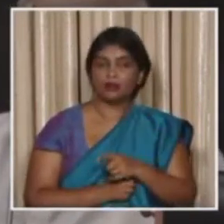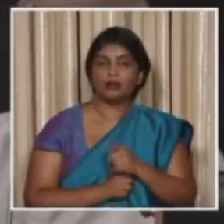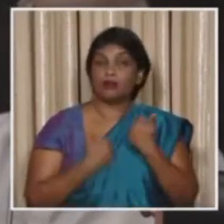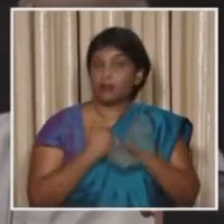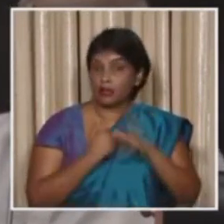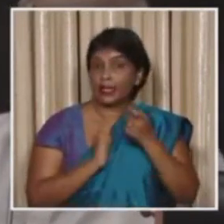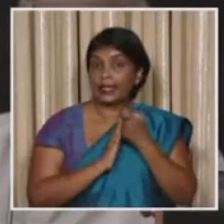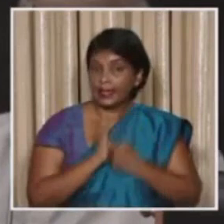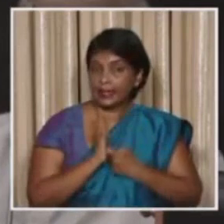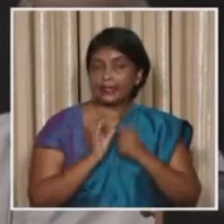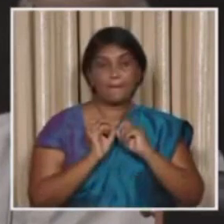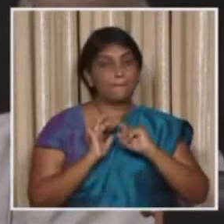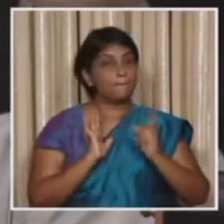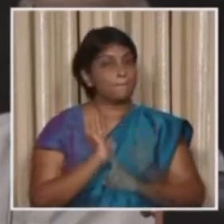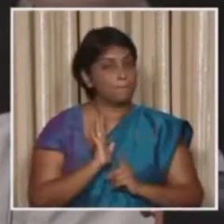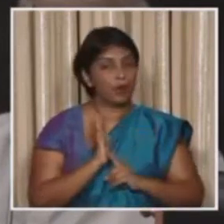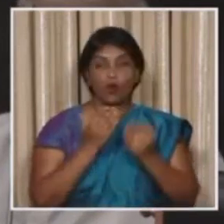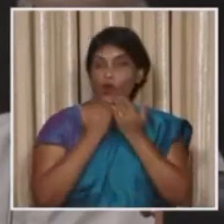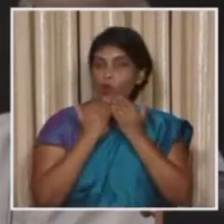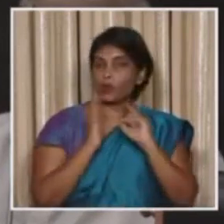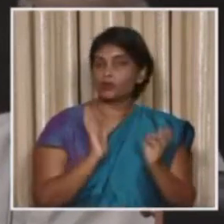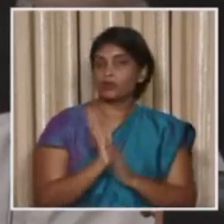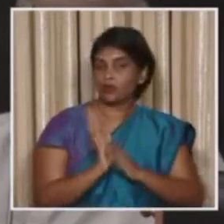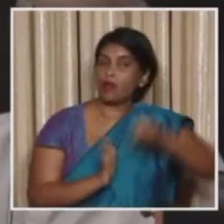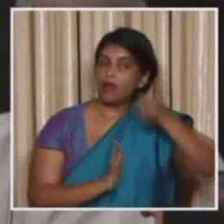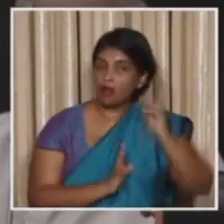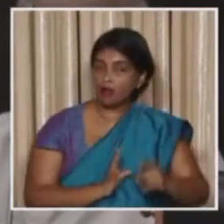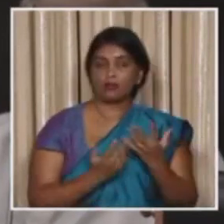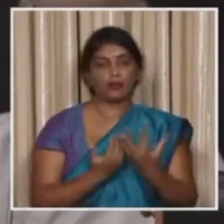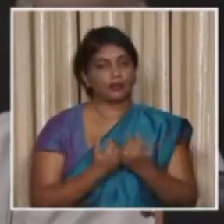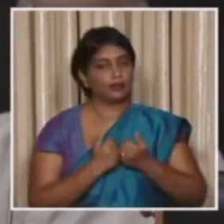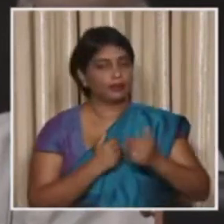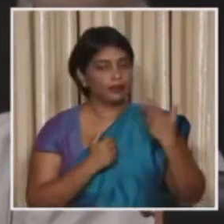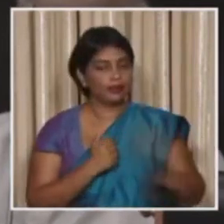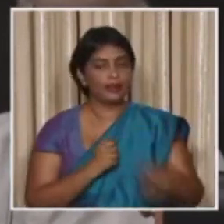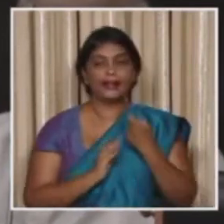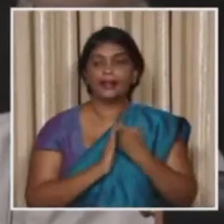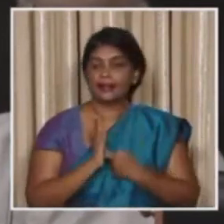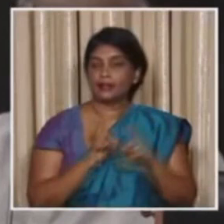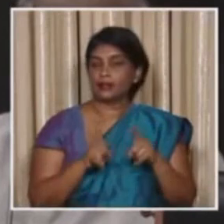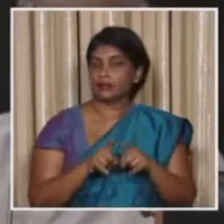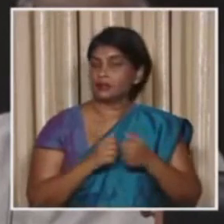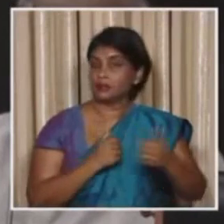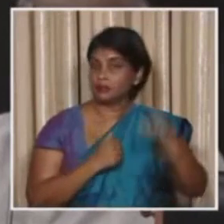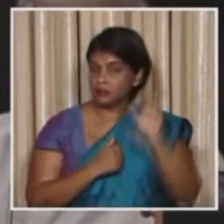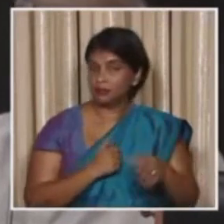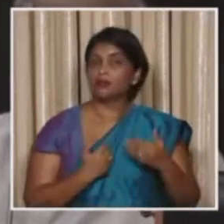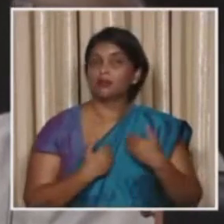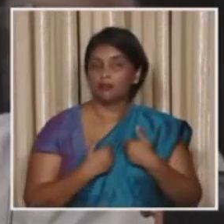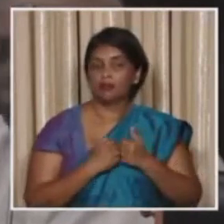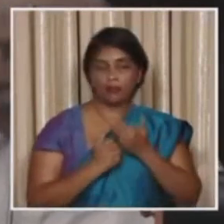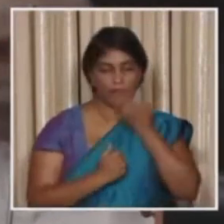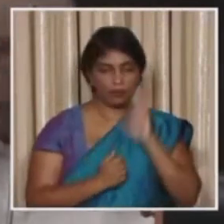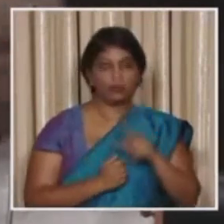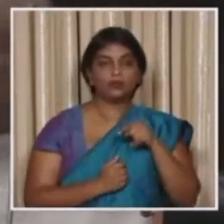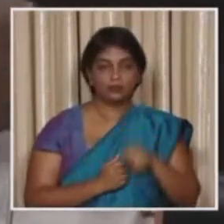සම්පාදනයක නීති කෙටුම්පත් සඳහා උපදේශක කමිටුවේ අනුමැතිය ලබා ගැනීමෙන් පසු නීතියක් බවට පත් කර ගැනීමට හැකියාව